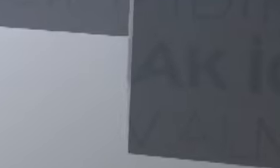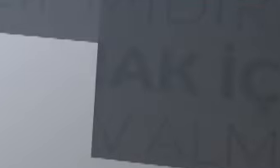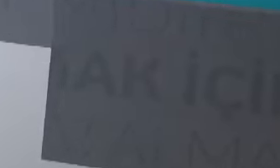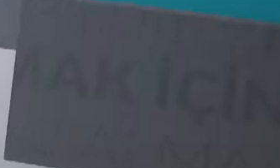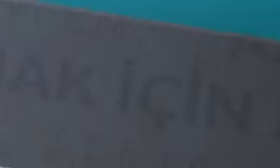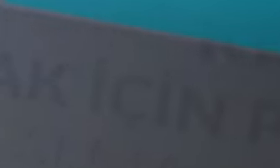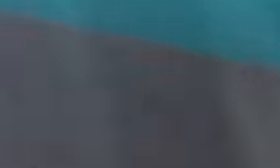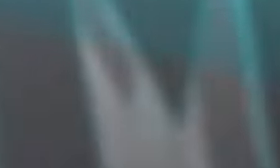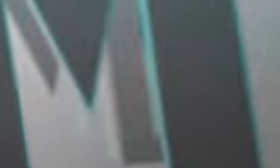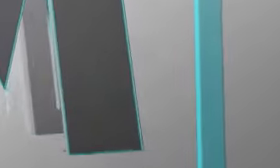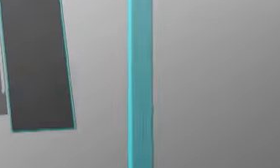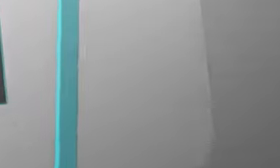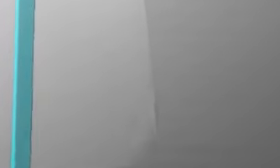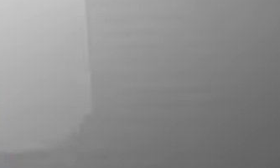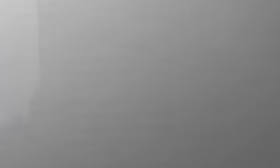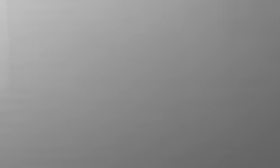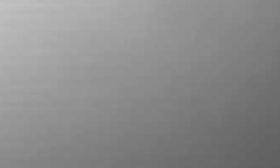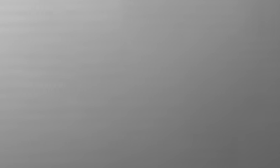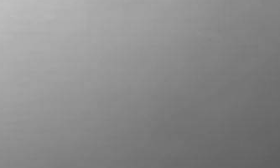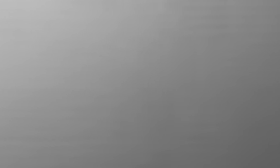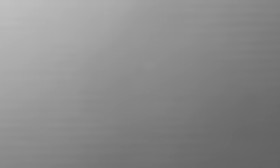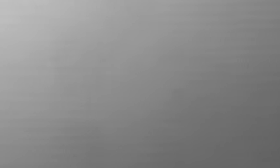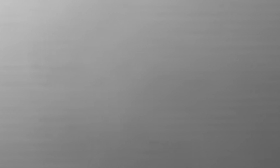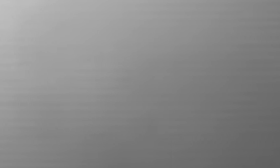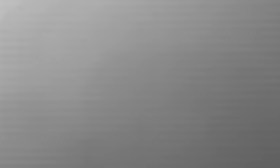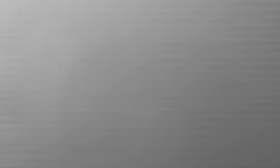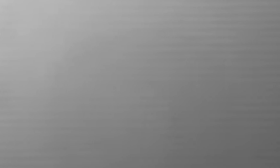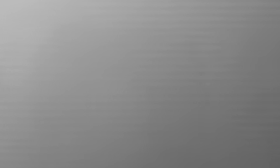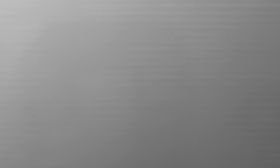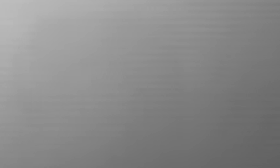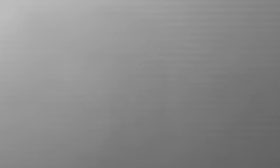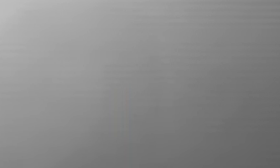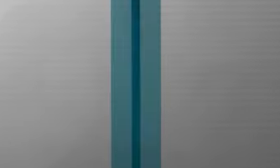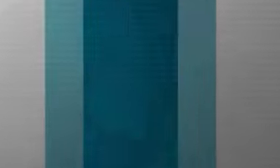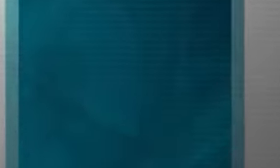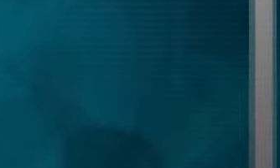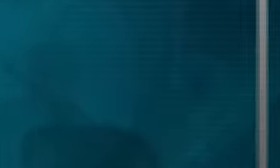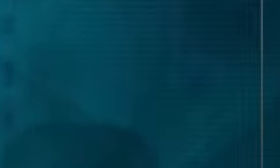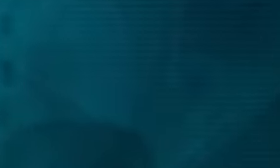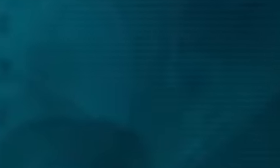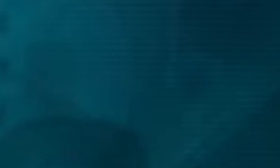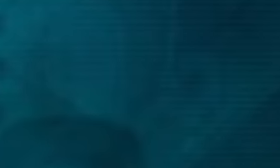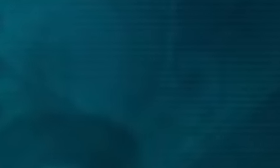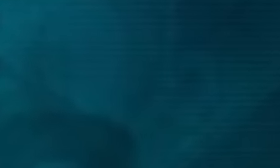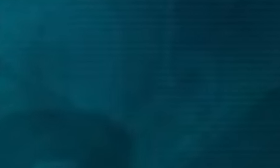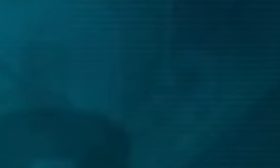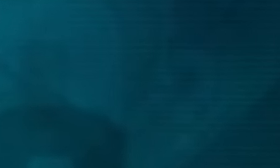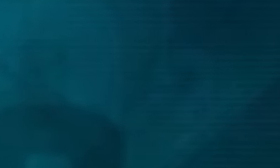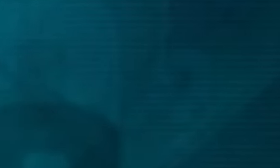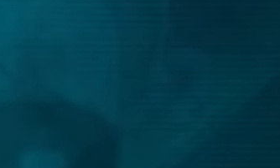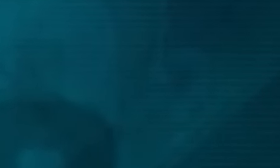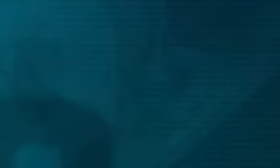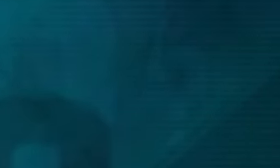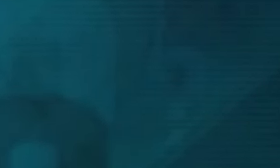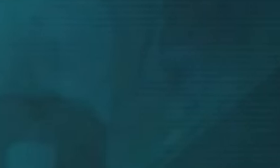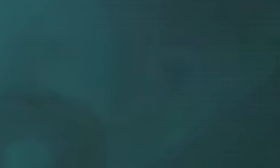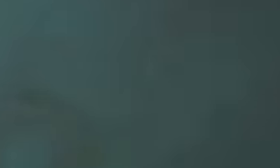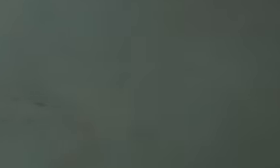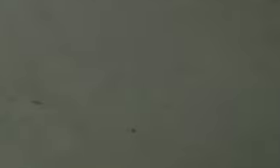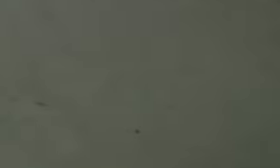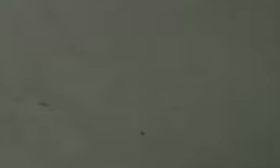İslami mezhebine göre evde hikâfa girebiliyor muyum? Kadın değil, nedir? Öğrenmek herkese